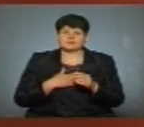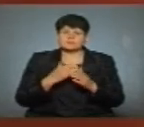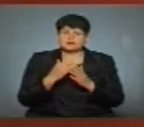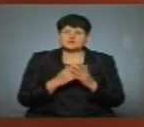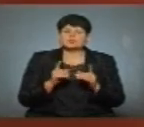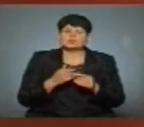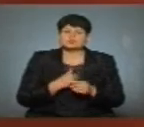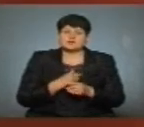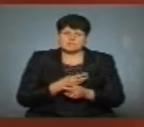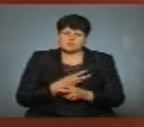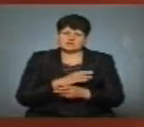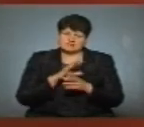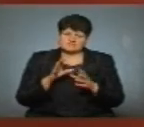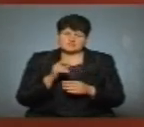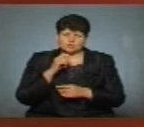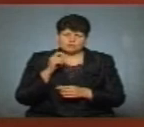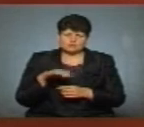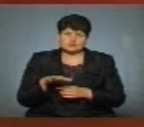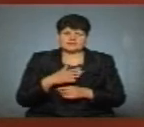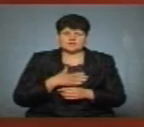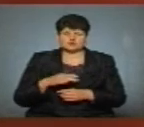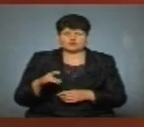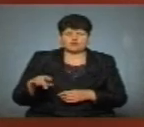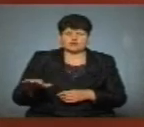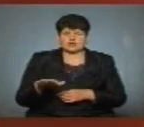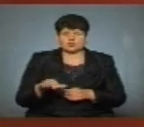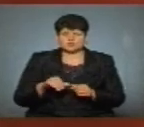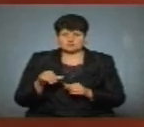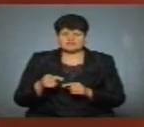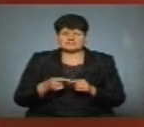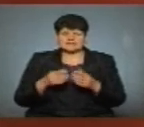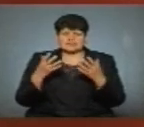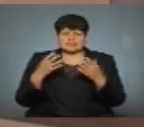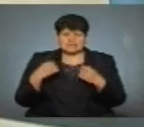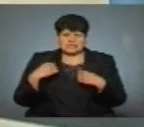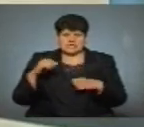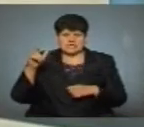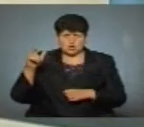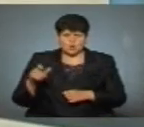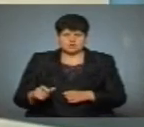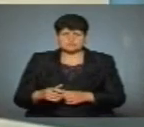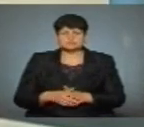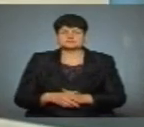хочете побажати загалом Україні, нашому регіону, зокрема, у цей День Героїв?